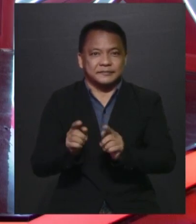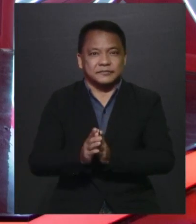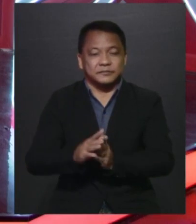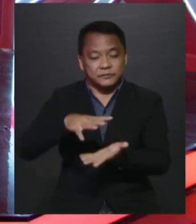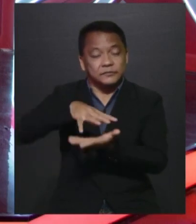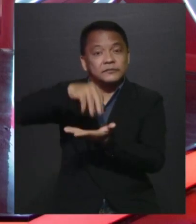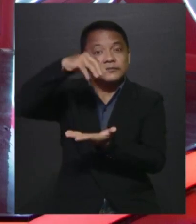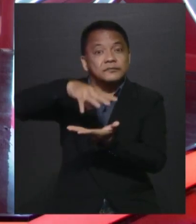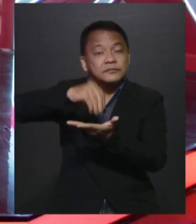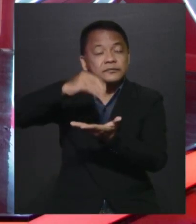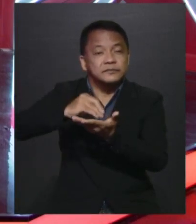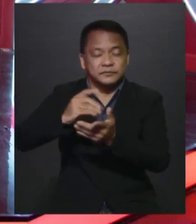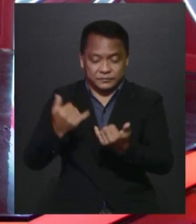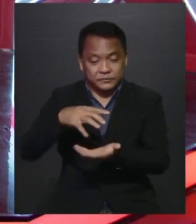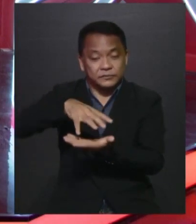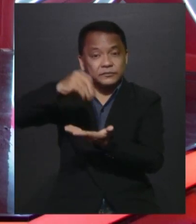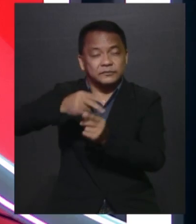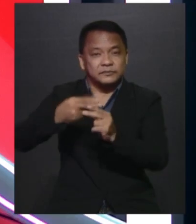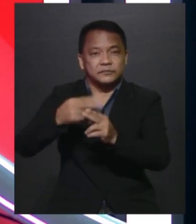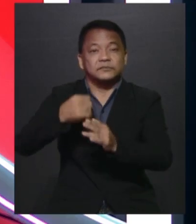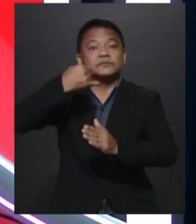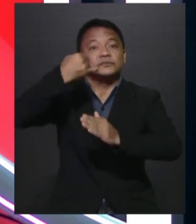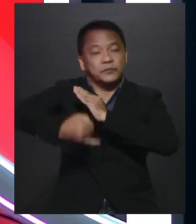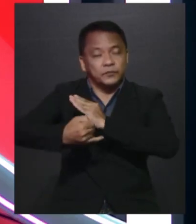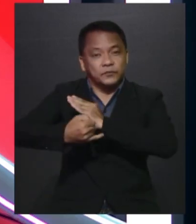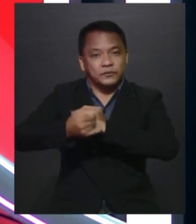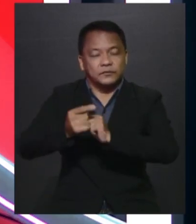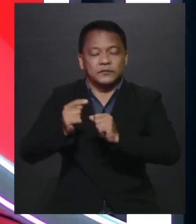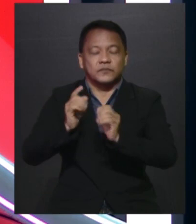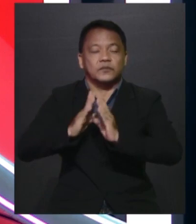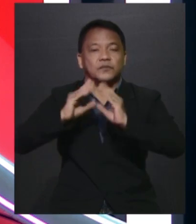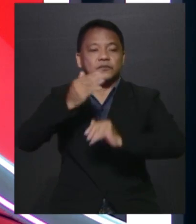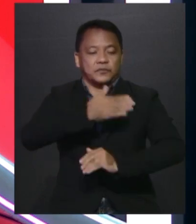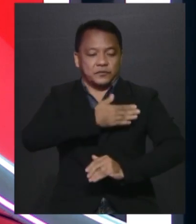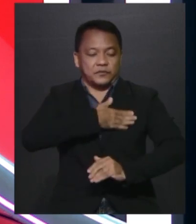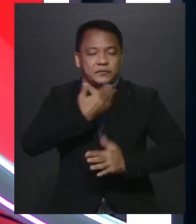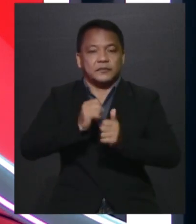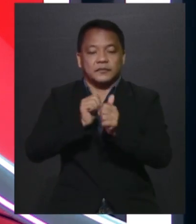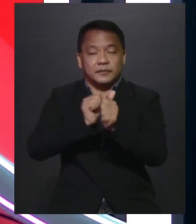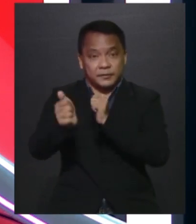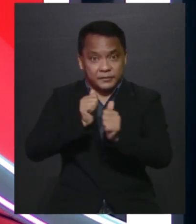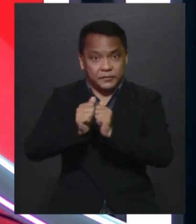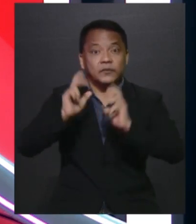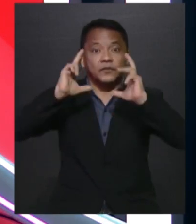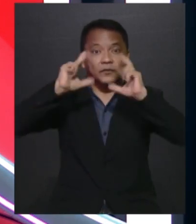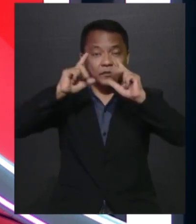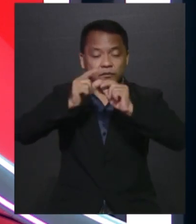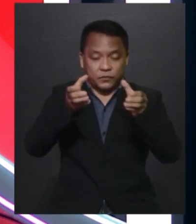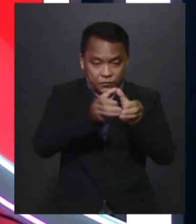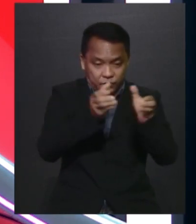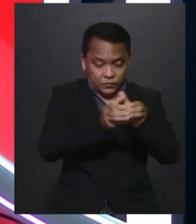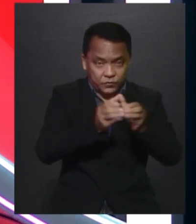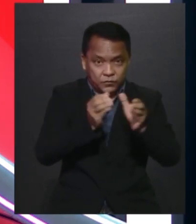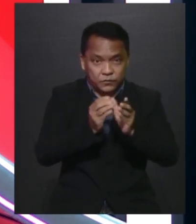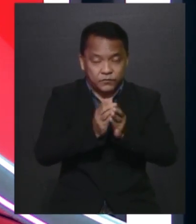ชมพู่พรพันธ์เกิดป่านนะคะณตอนนี้ก็จบภารกิจการรับใช้ทีมชาติแล้วนะคะกลับมาแข่งขันวอลเลย์บอลสโมสรนี่ถูกด